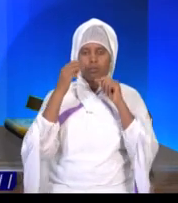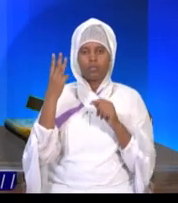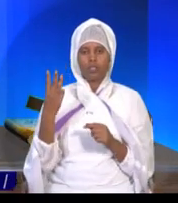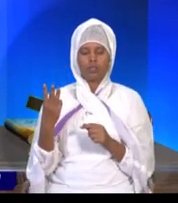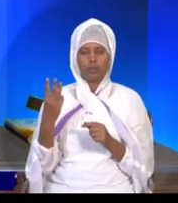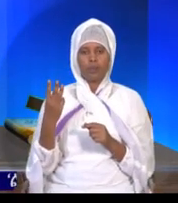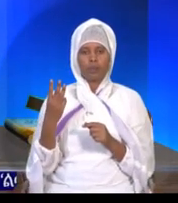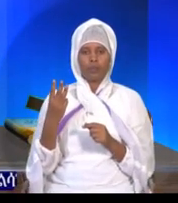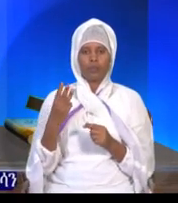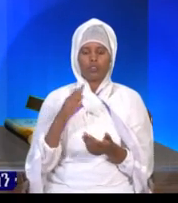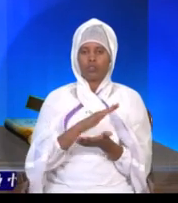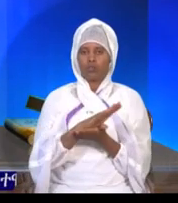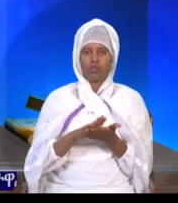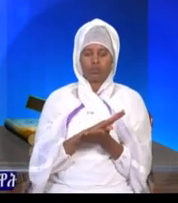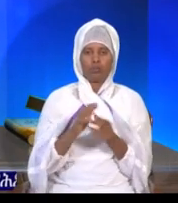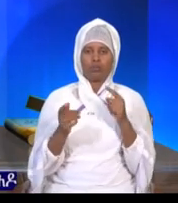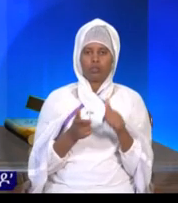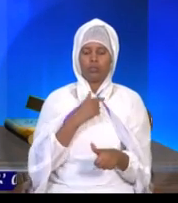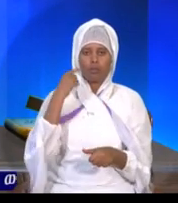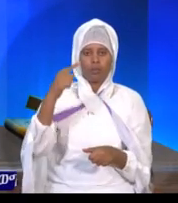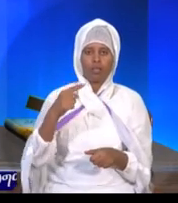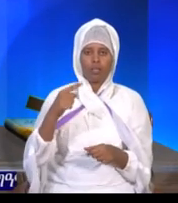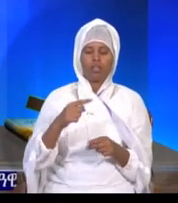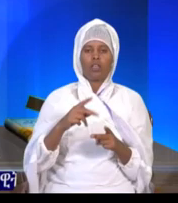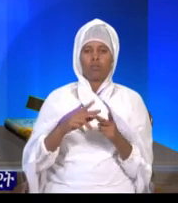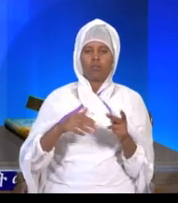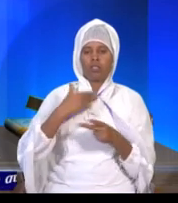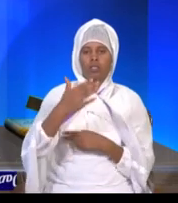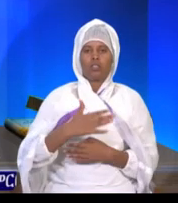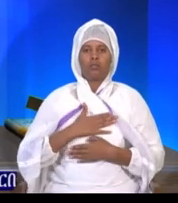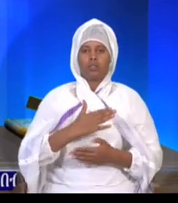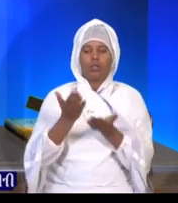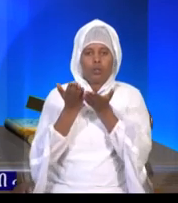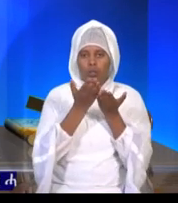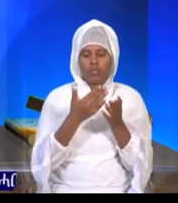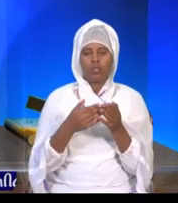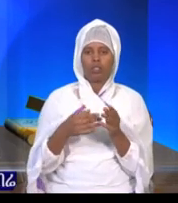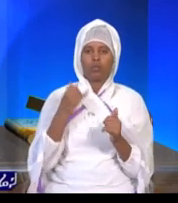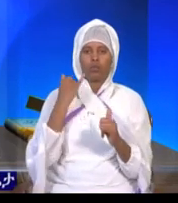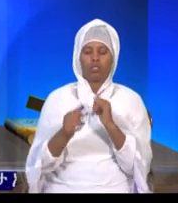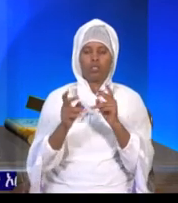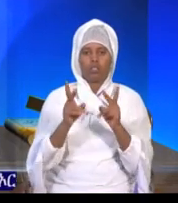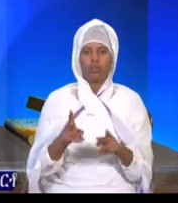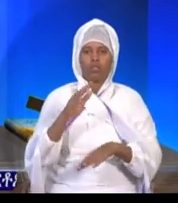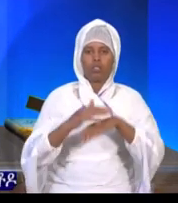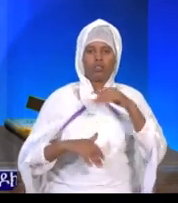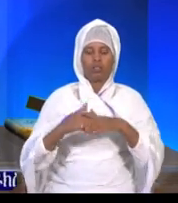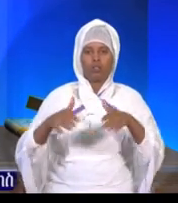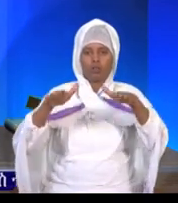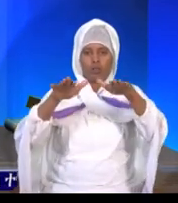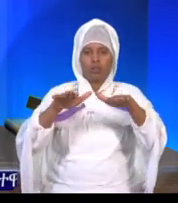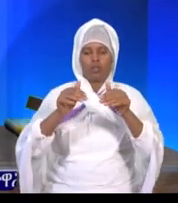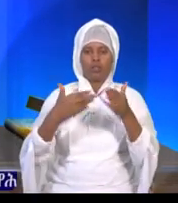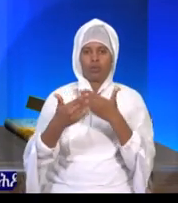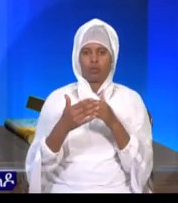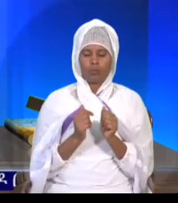ክሓድር ብሰለስትዮም ዝፍፅሞ መጀመርያ ብቓል ብድሕሪ ብእስንፋስ እፉ ይብሉሎም ኣብ መወዳእታ ድማ ኢዶም